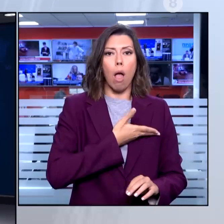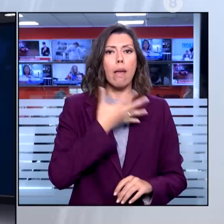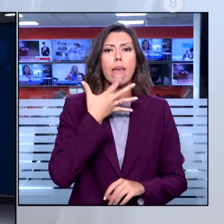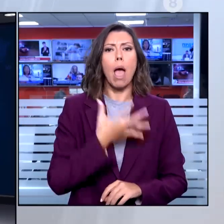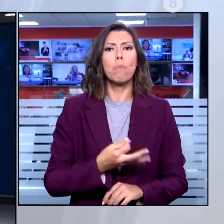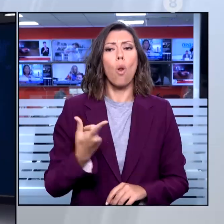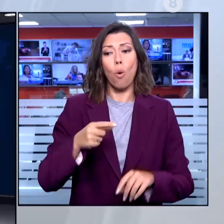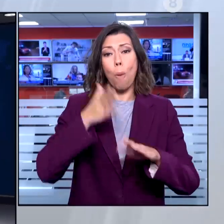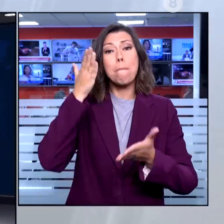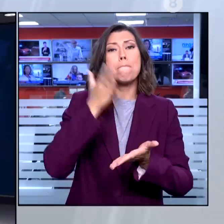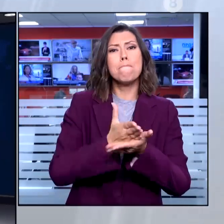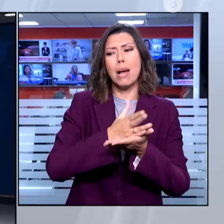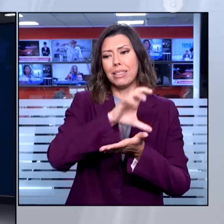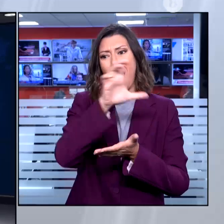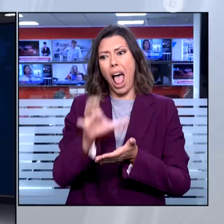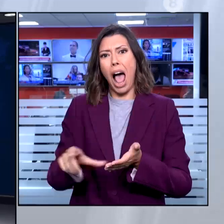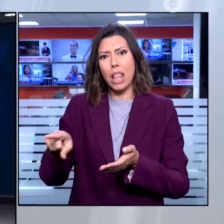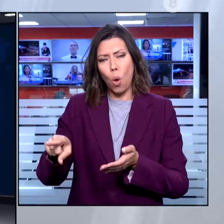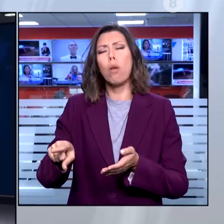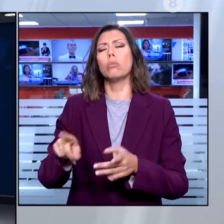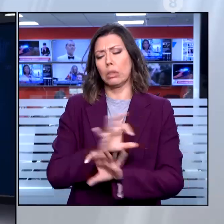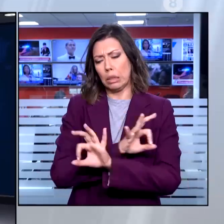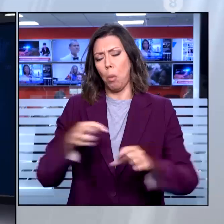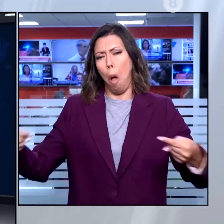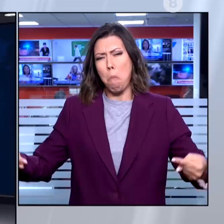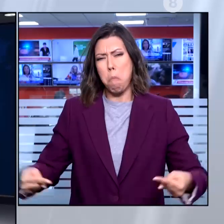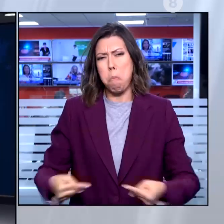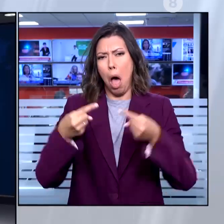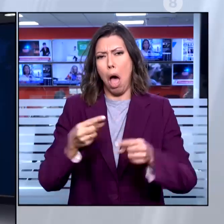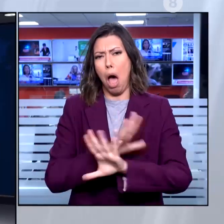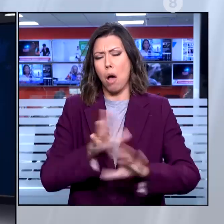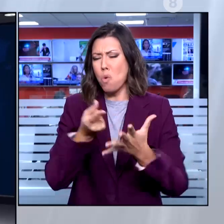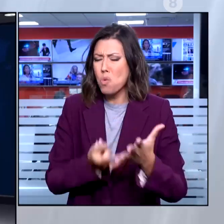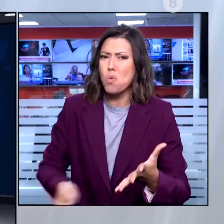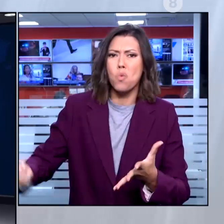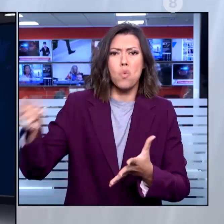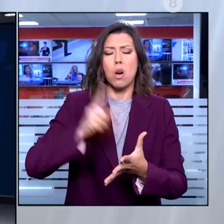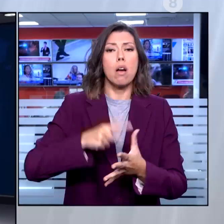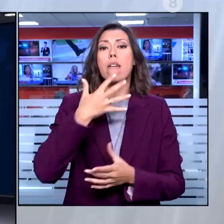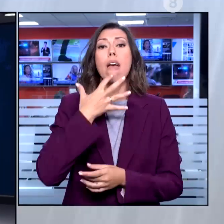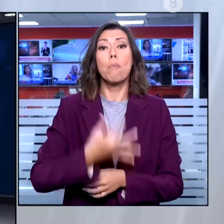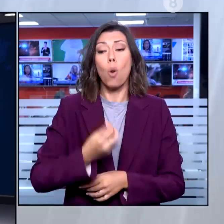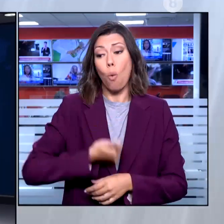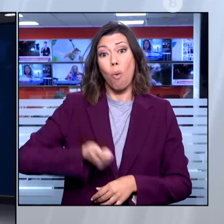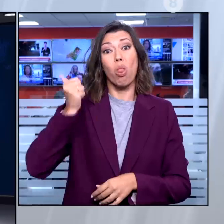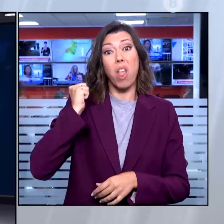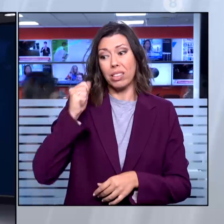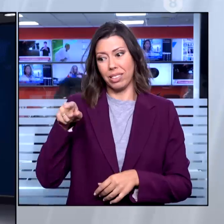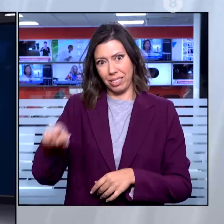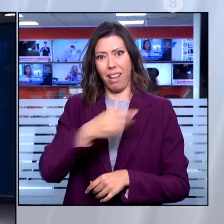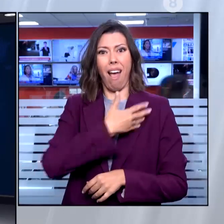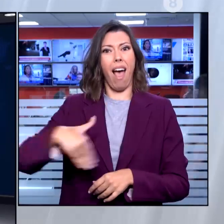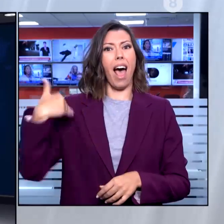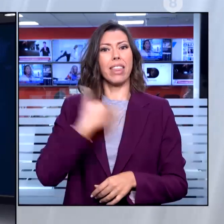στη Μέση Ανατολή θεωρείται δεδομένη μετά τη χθεσινή επιχείρηση του Ισραηλινού στρατού και των μυστικών υπηρεσιών της χώρας. Κατάφεραν να